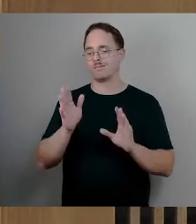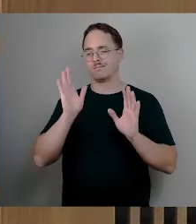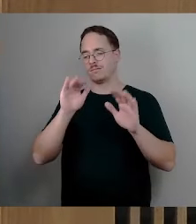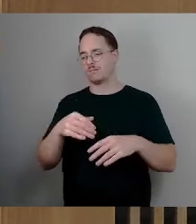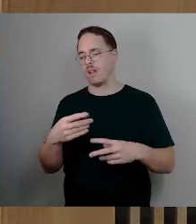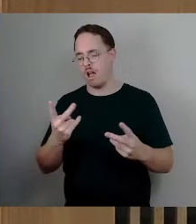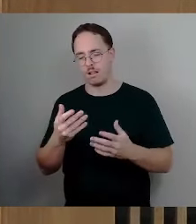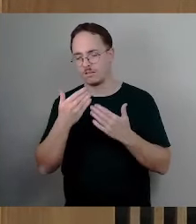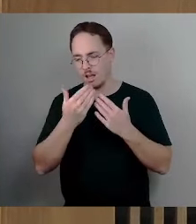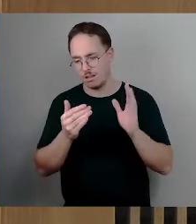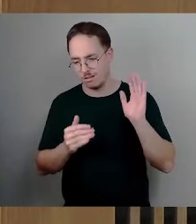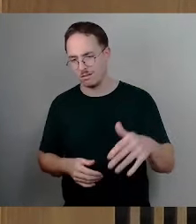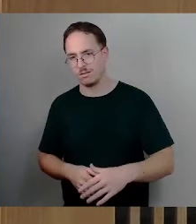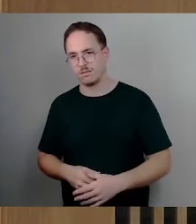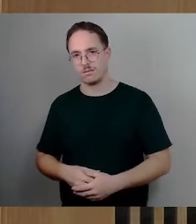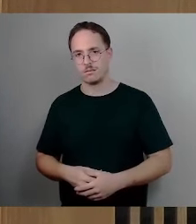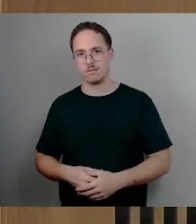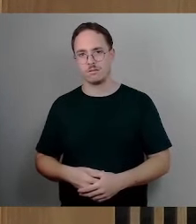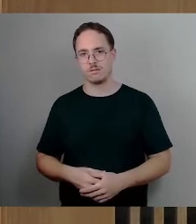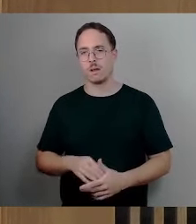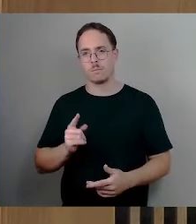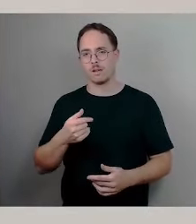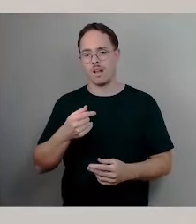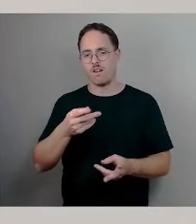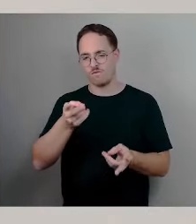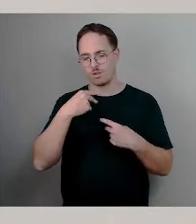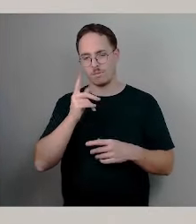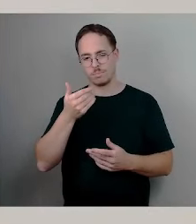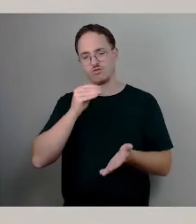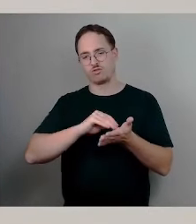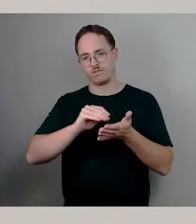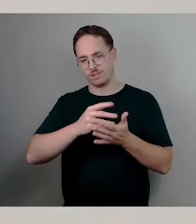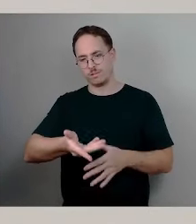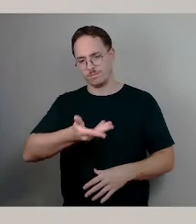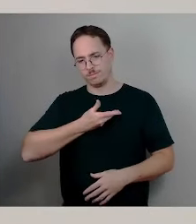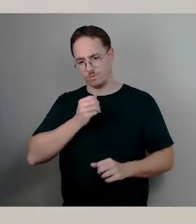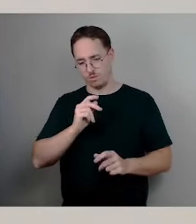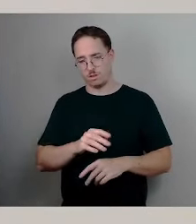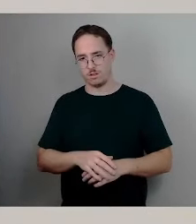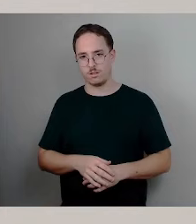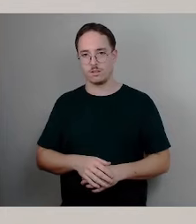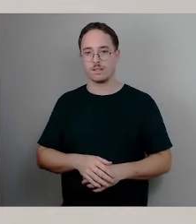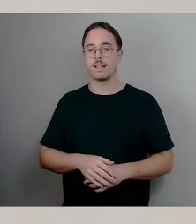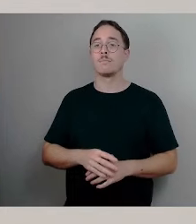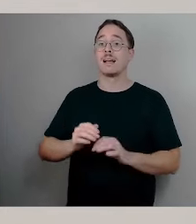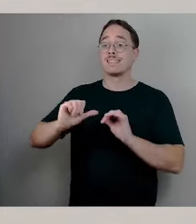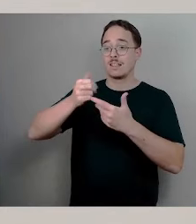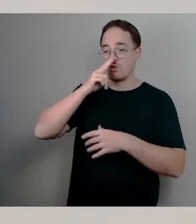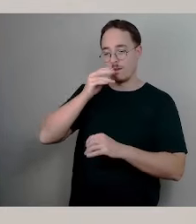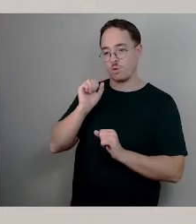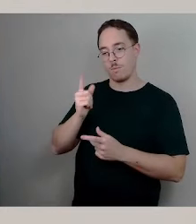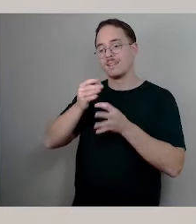gerne die Beantwortung der Fragen dann schriftlich. Wir können das dann am 6. denke ich, nochmal genau im Detail besprechen.